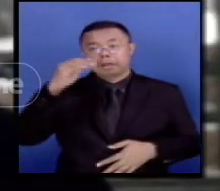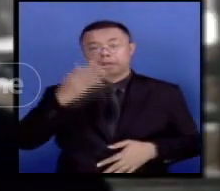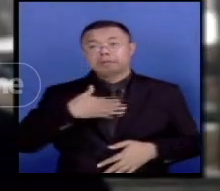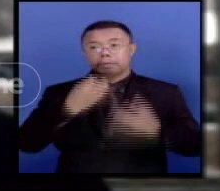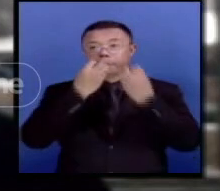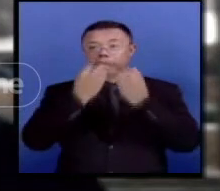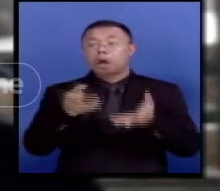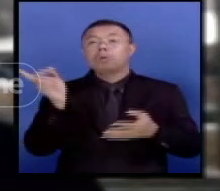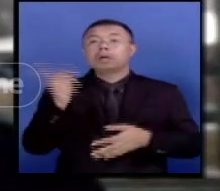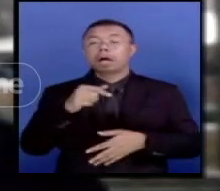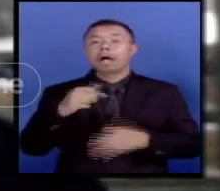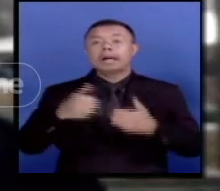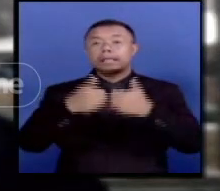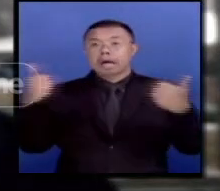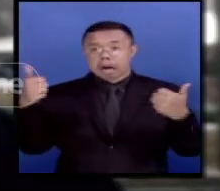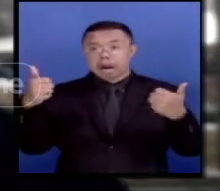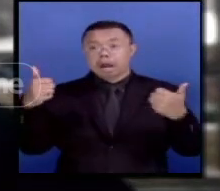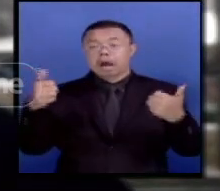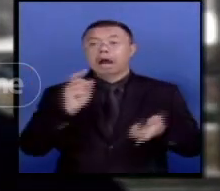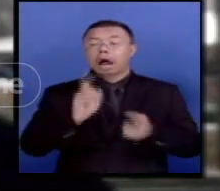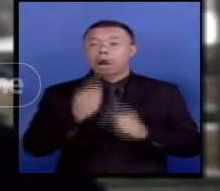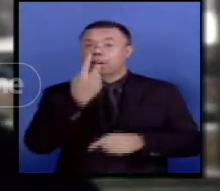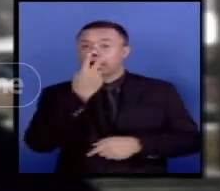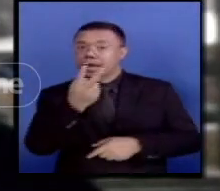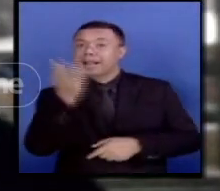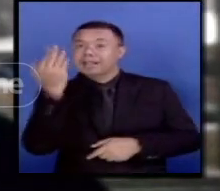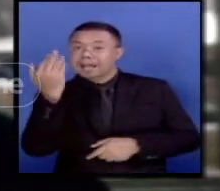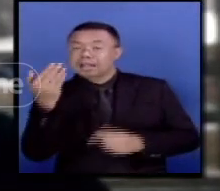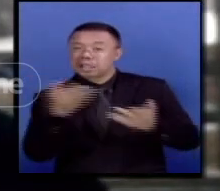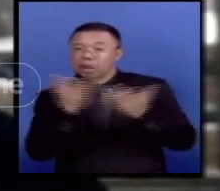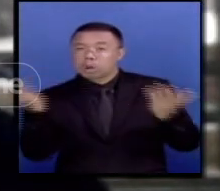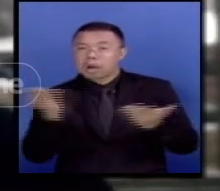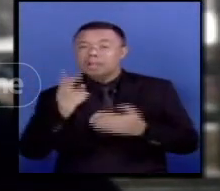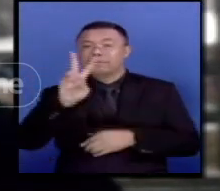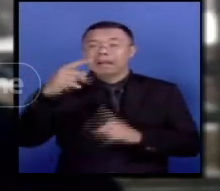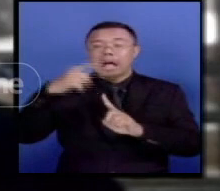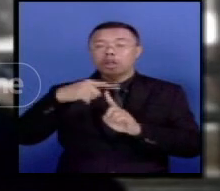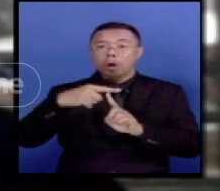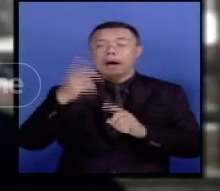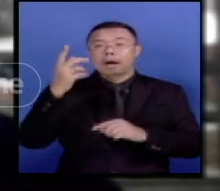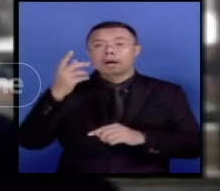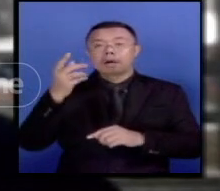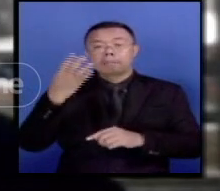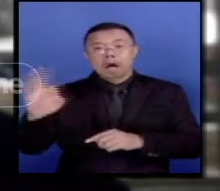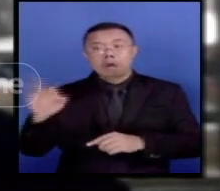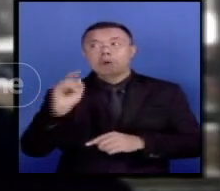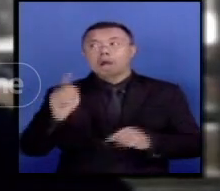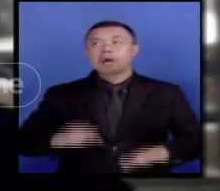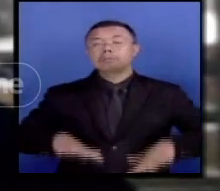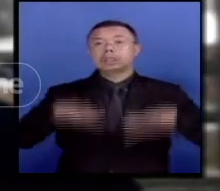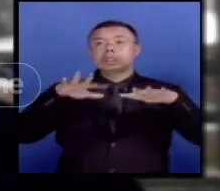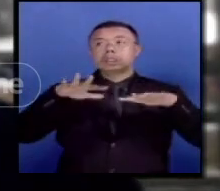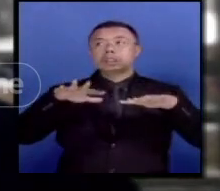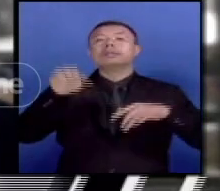Kabarkan dari Tangerang dimana memang jika visual tadi menggambarkan kondisi di pilar topang emas terjadi banjir memang